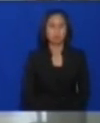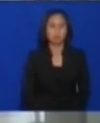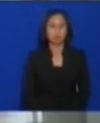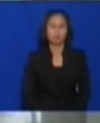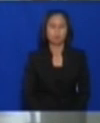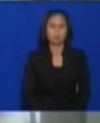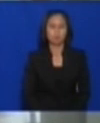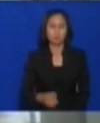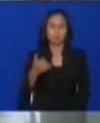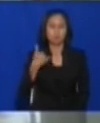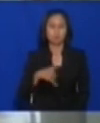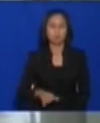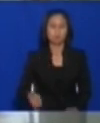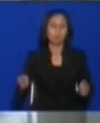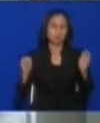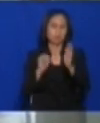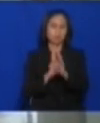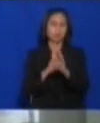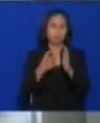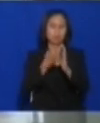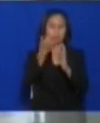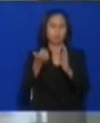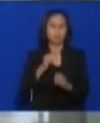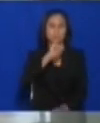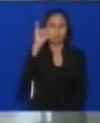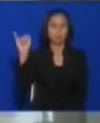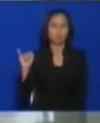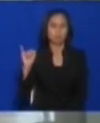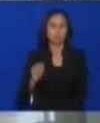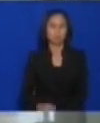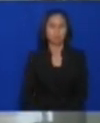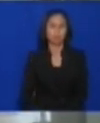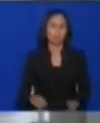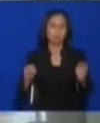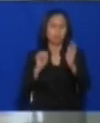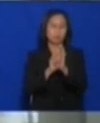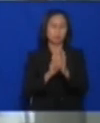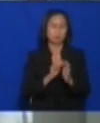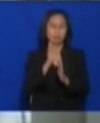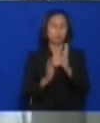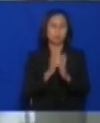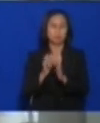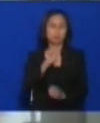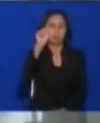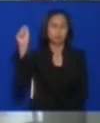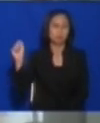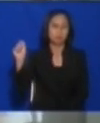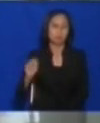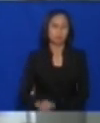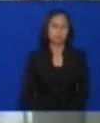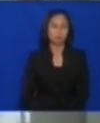itu sebagai rahmat Hai hanya Elok mewujudkan kota Tegal menjadi kota yang